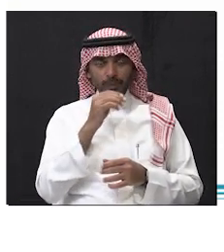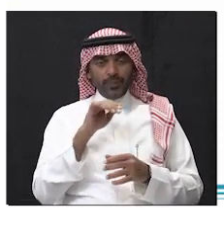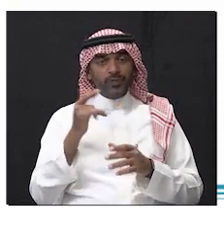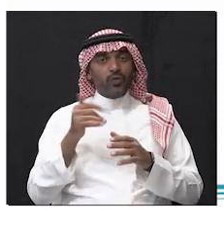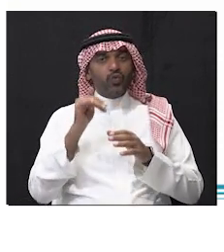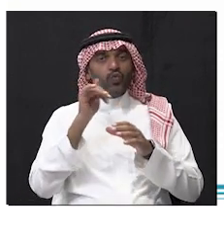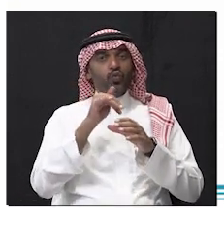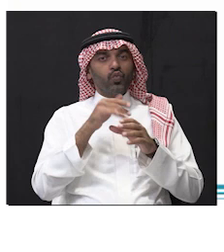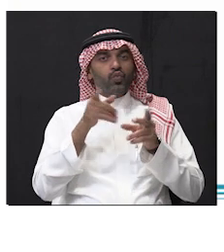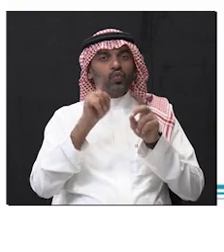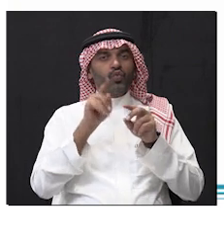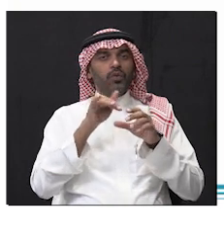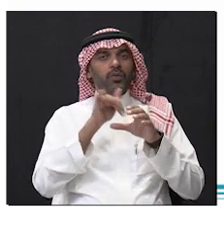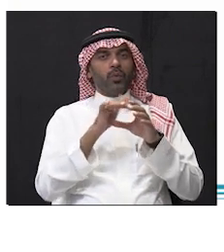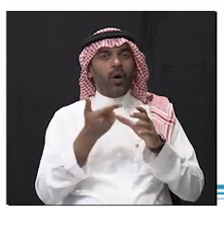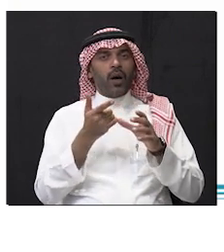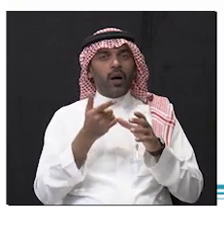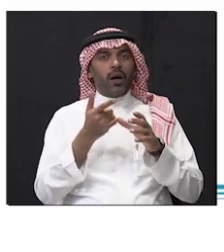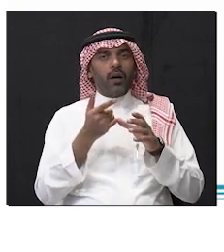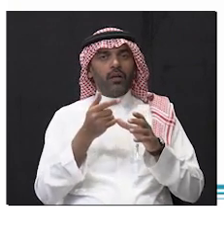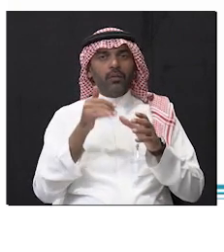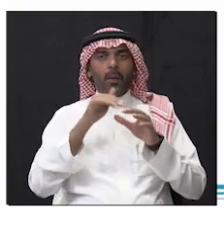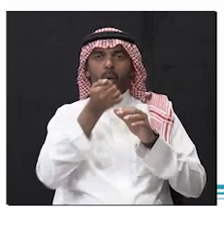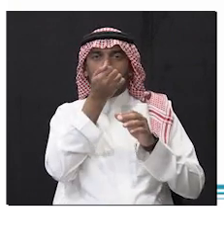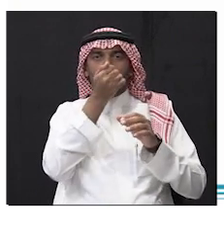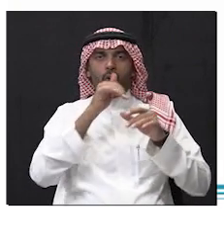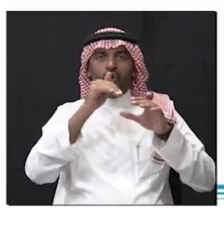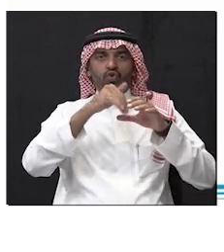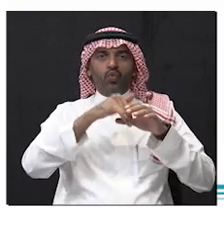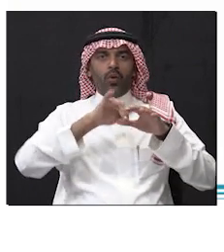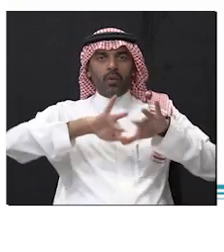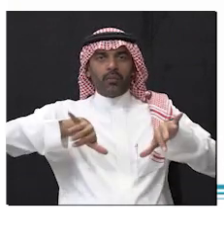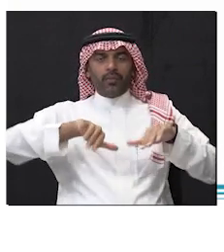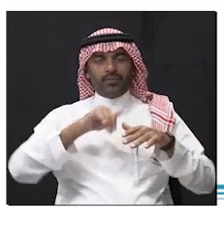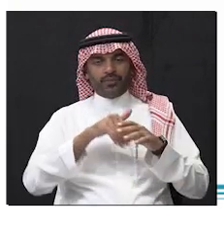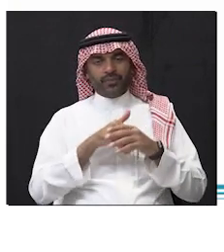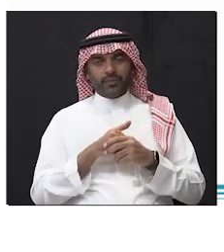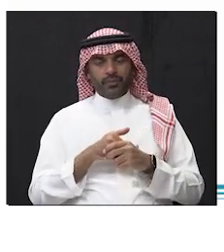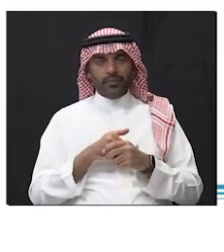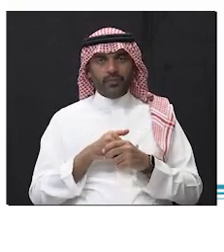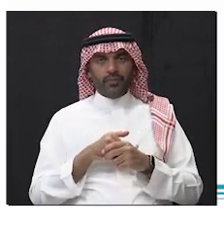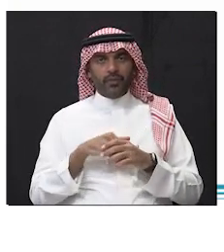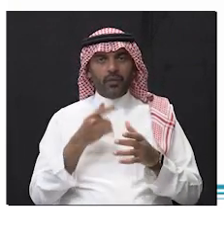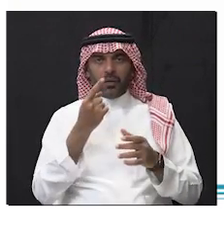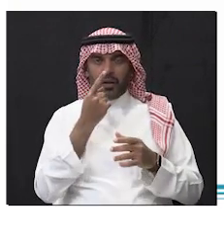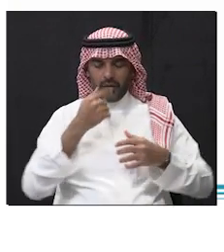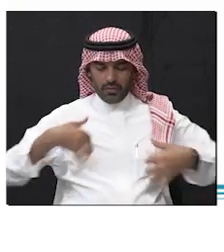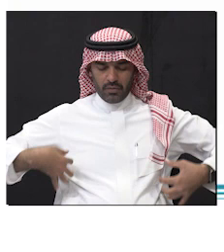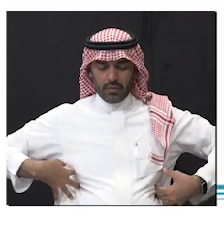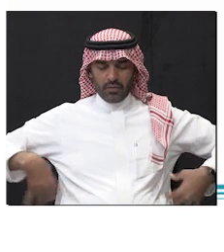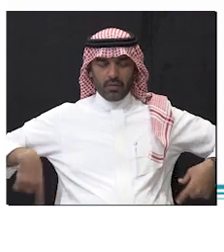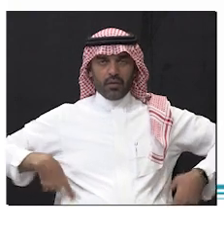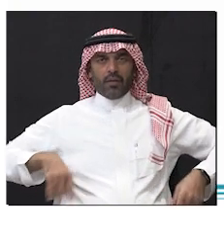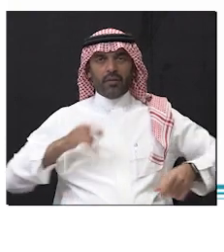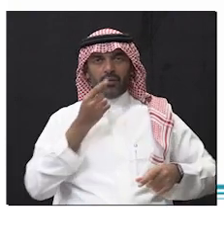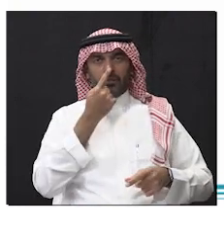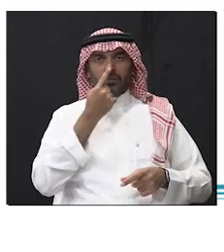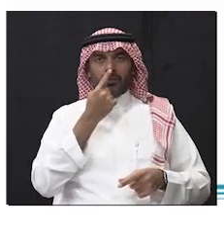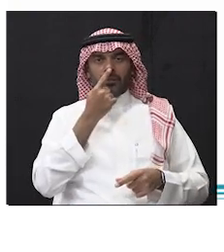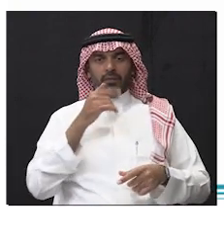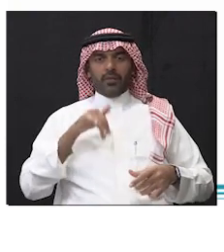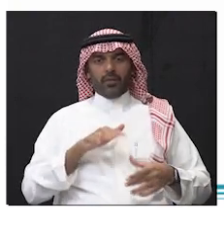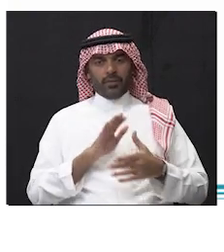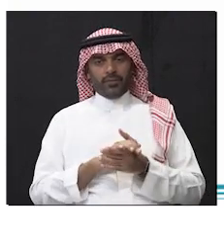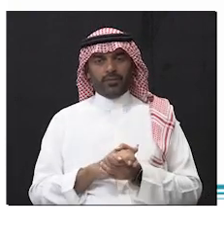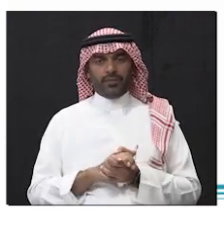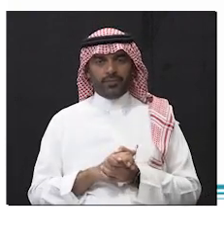طريق، أحسنتم، الخياشيم. التماثل، لها عينين